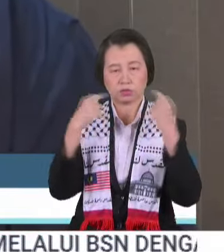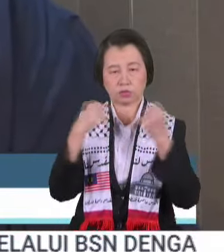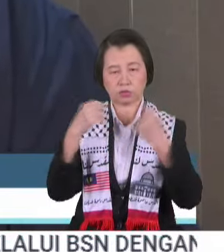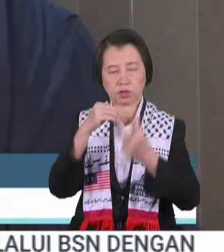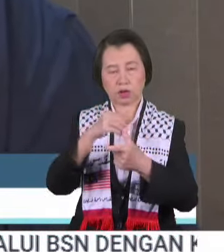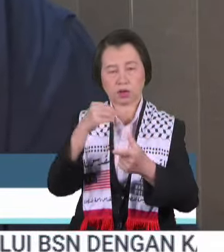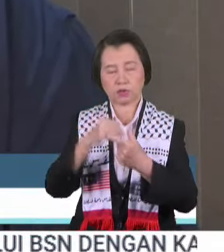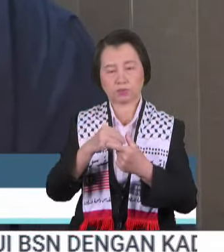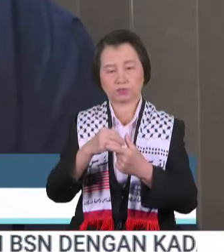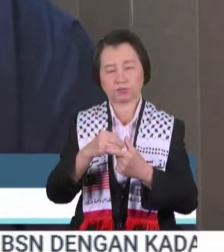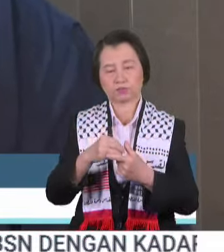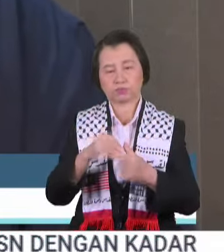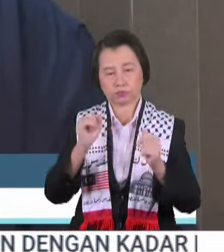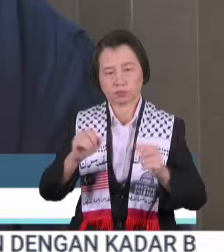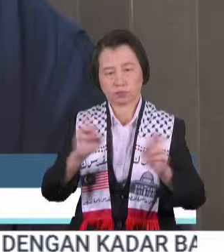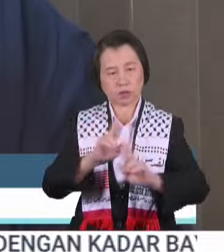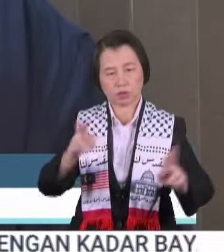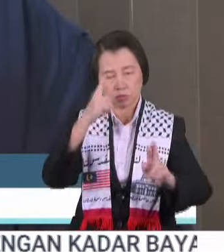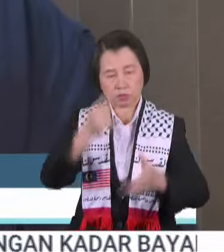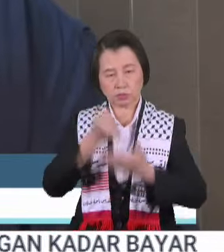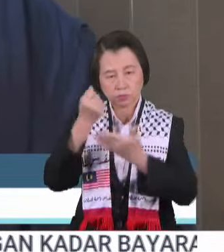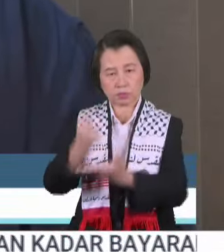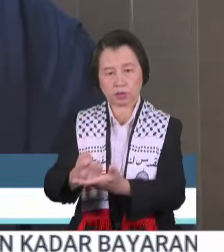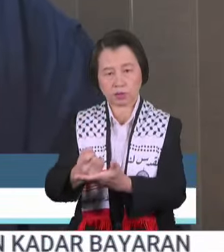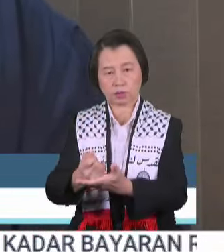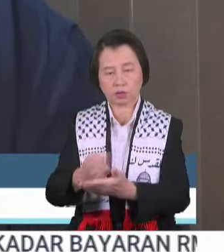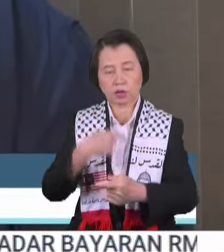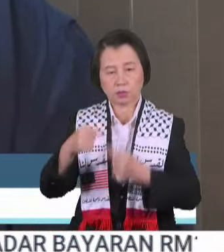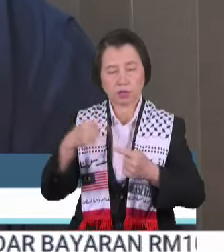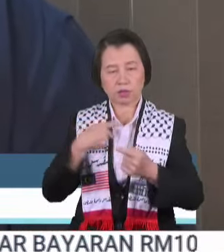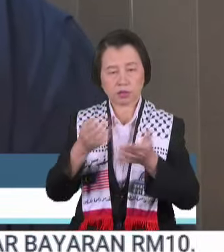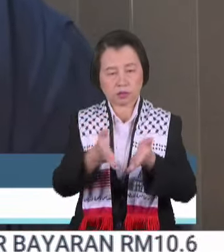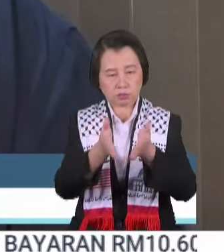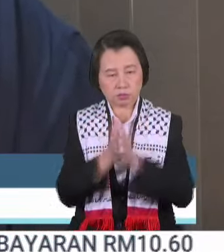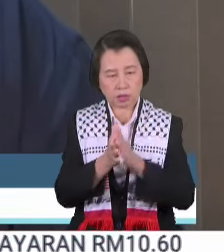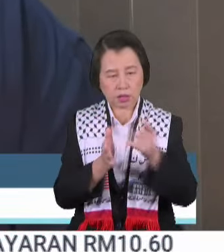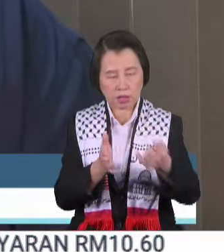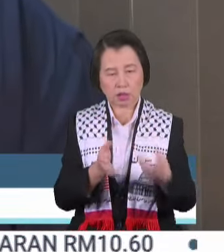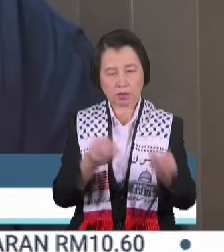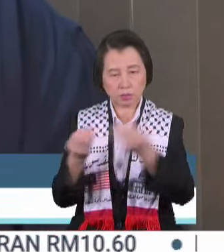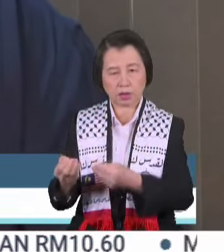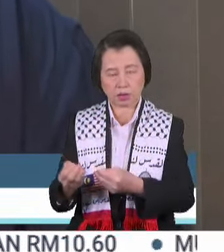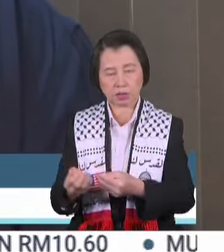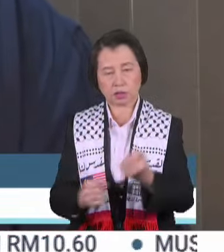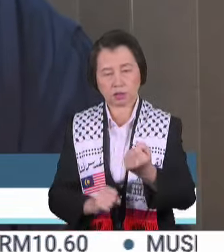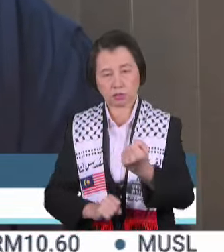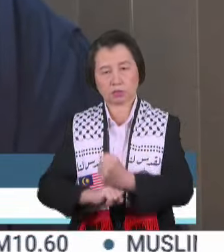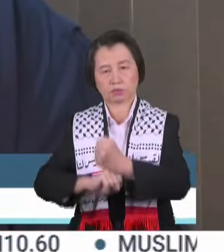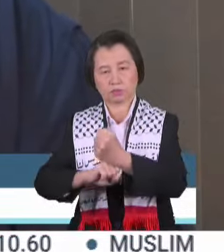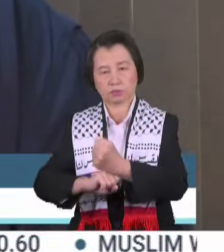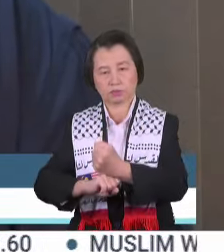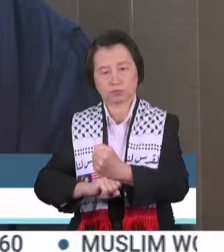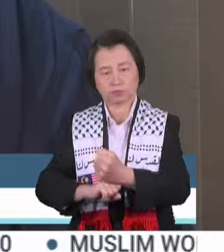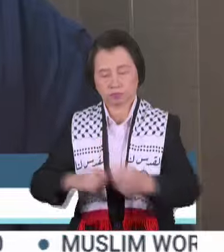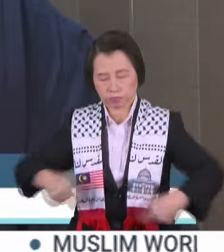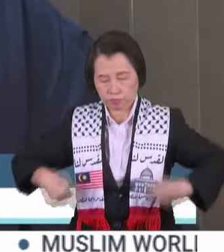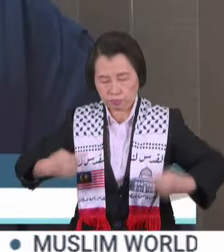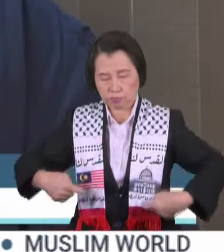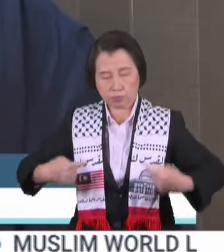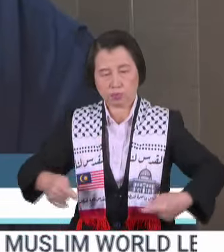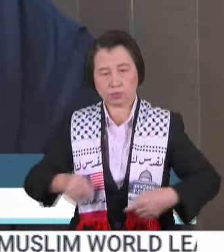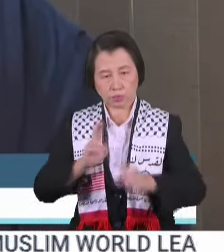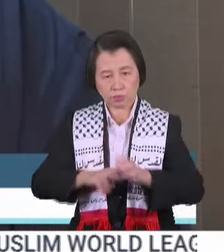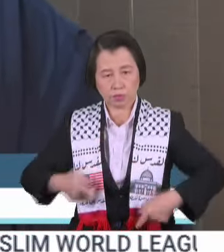dan korporat yang sedia untuk membantu. So bila kita minta, mereka akan bagi sumbangan wheelchair semua ni, kita